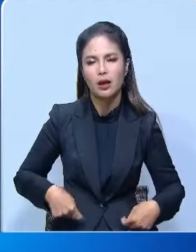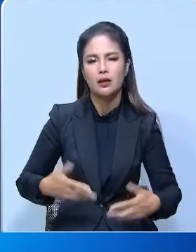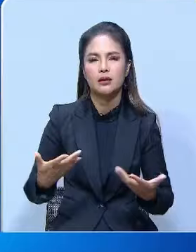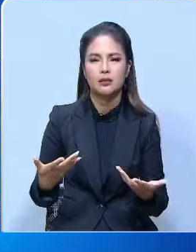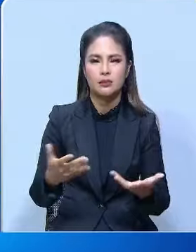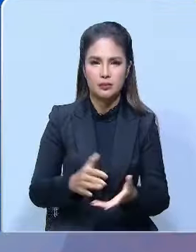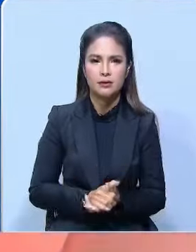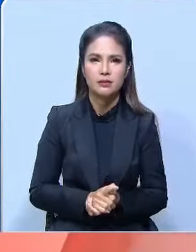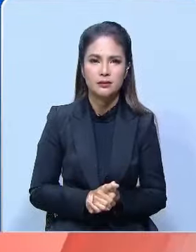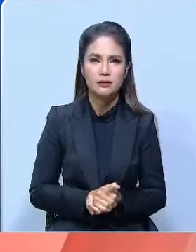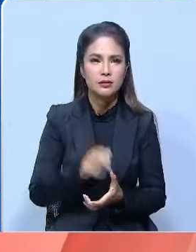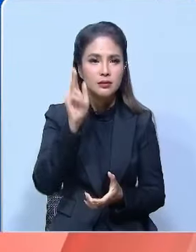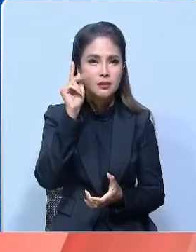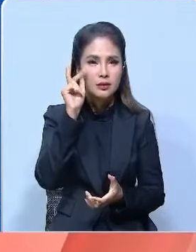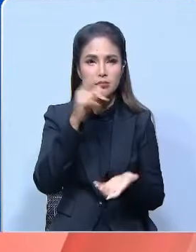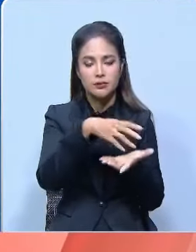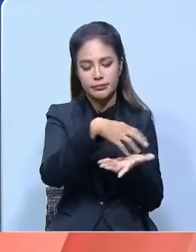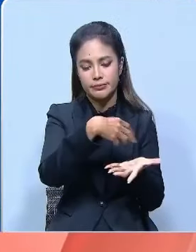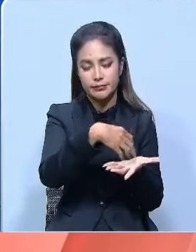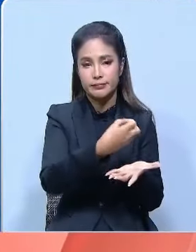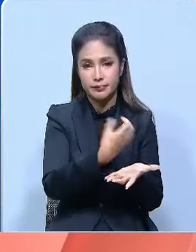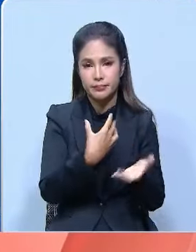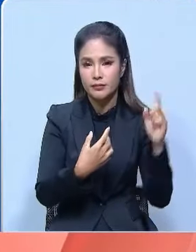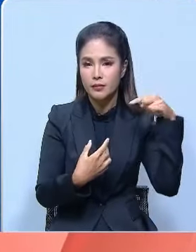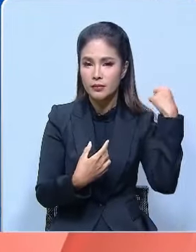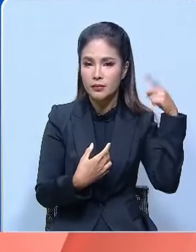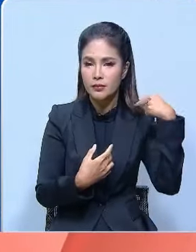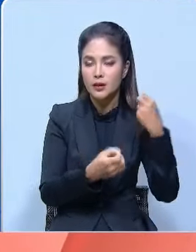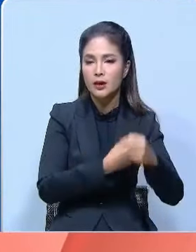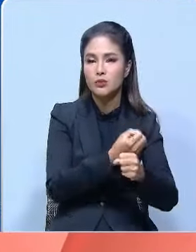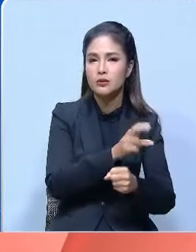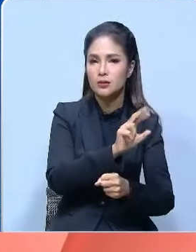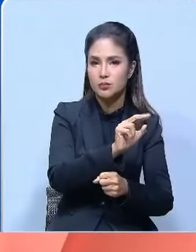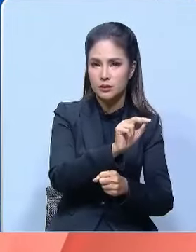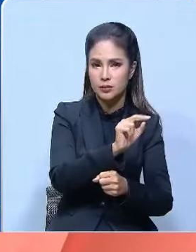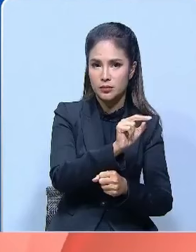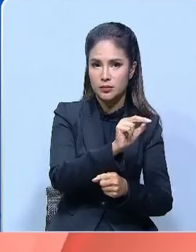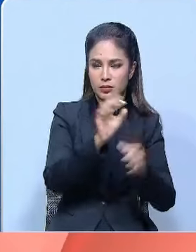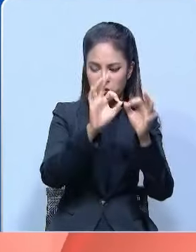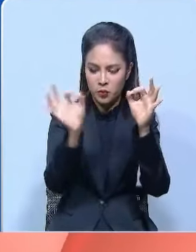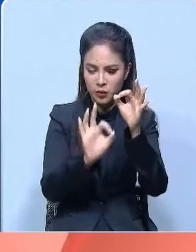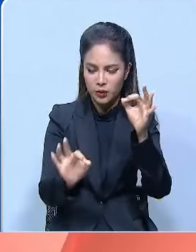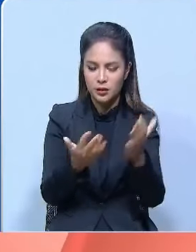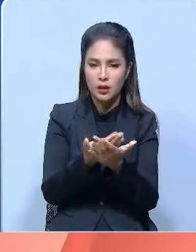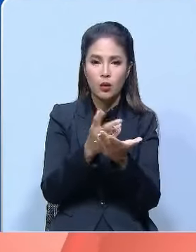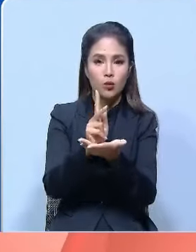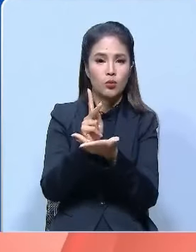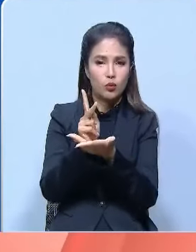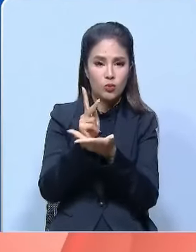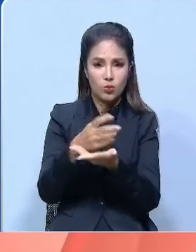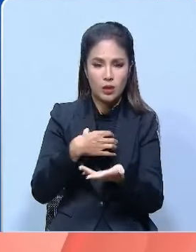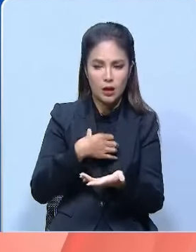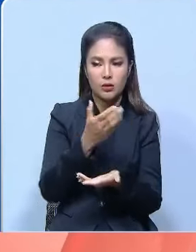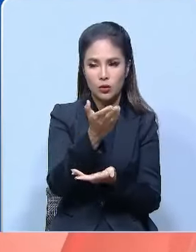ของเราก็ได้ข้อมูลจากทางผู้เสียหายนะผู้เสียหายเป็นผู้หญิงอายุ 30ปีให้ข้อมูลว่าเธอโพสต์หาเงินกู้รายอาทิตย์กับรายเดือนตามกลุ่ม